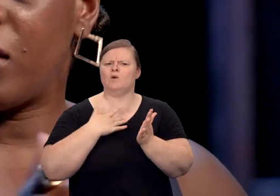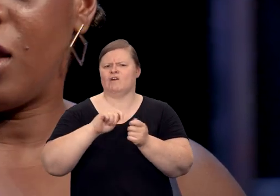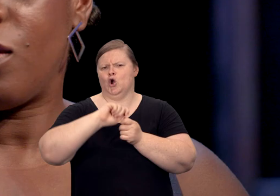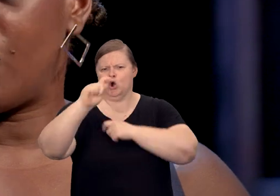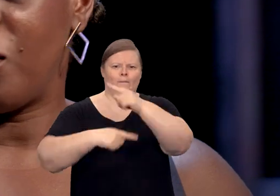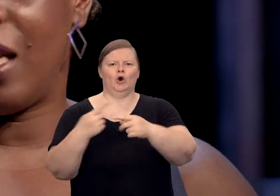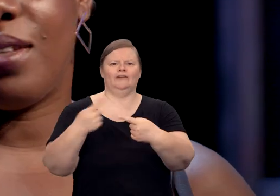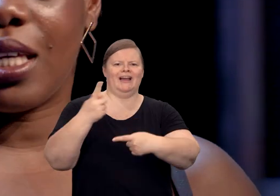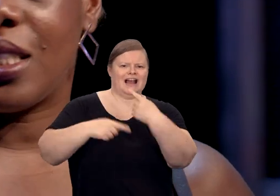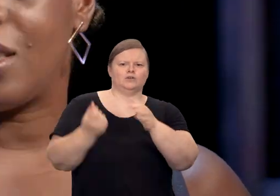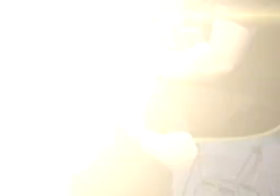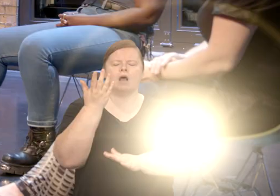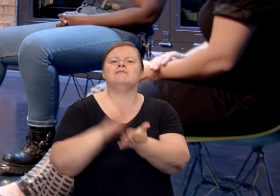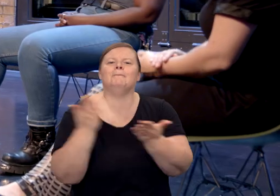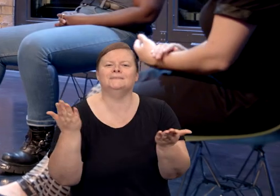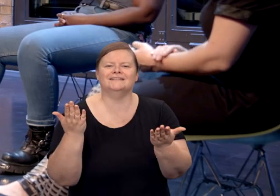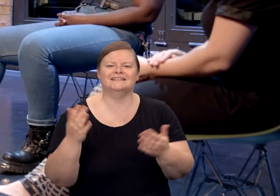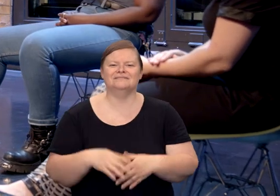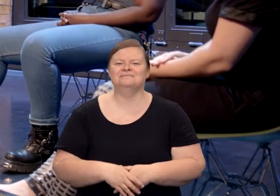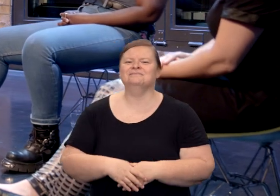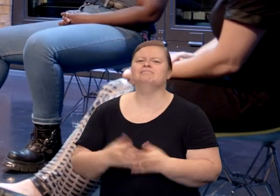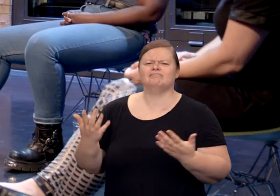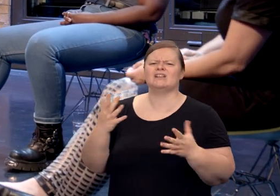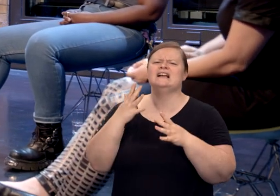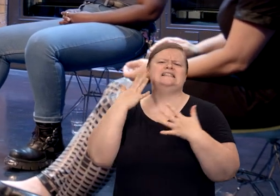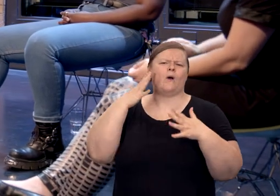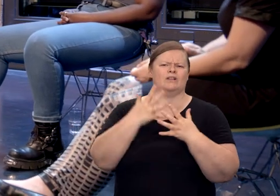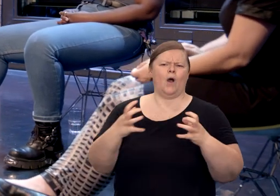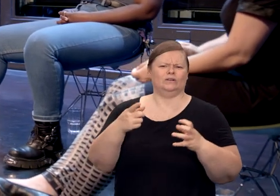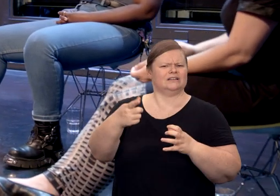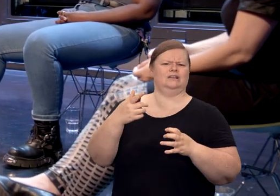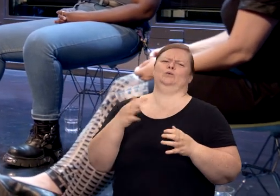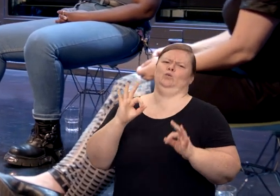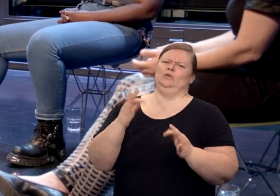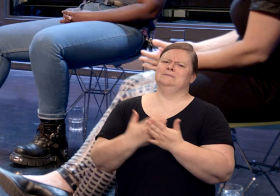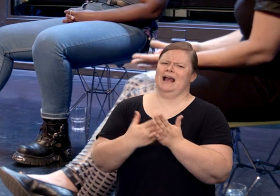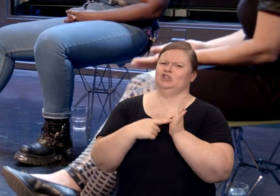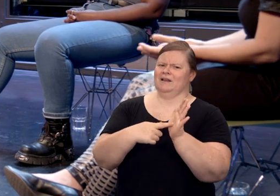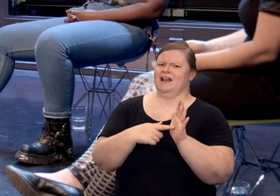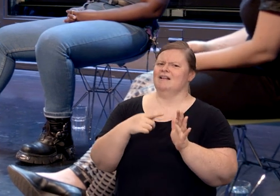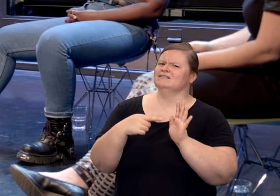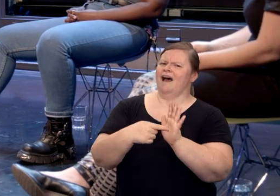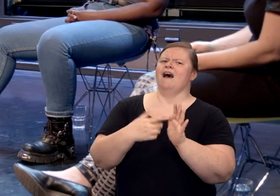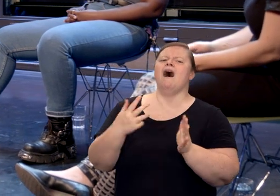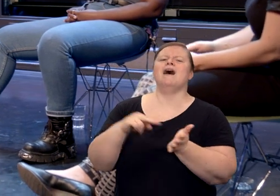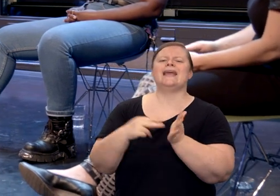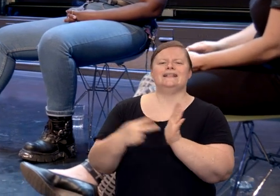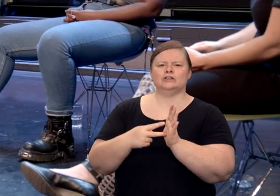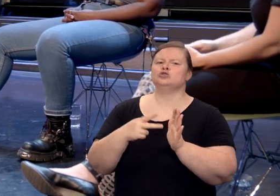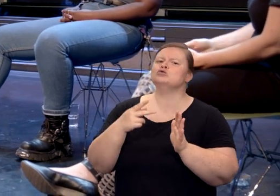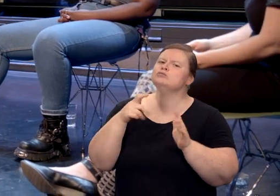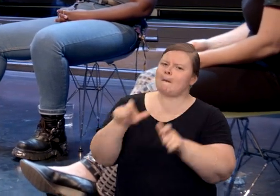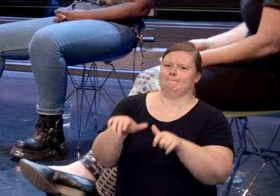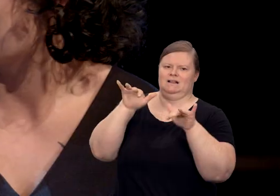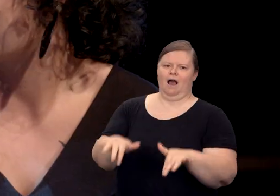einfach umgedreht und dann hochgeladen, dann ging es. So, ich finde Soundcloud halt auch ein richtig gutes Beispiel, um halt so zu zeigen, okay, selbst technisch geht es halt auch nicht mehr, dass man halt